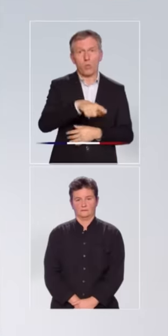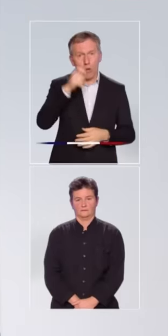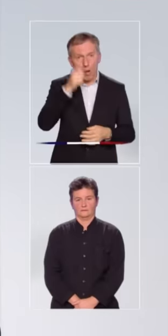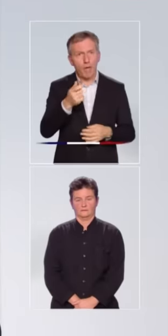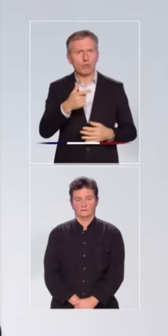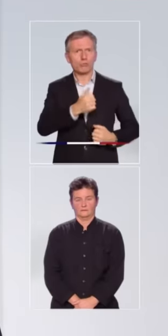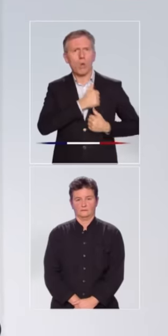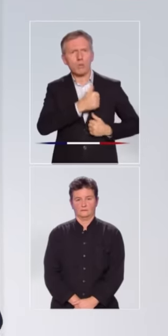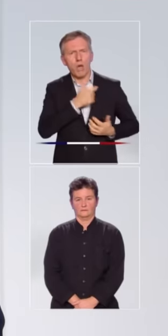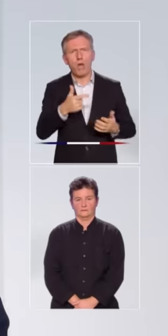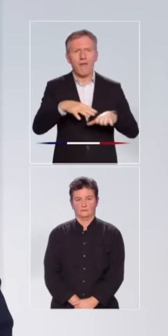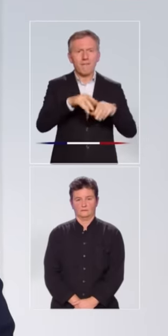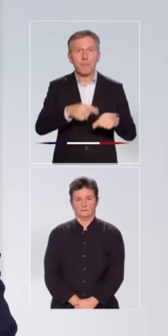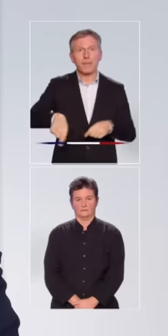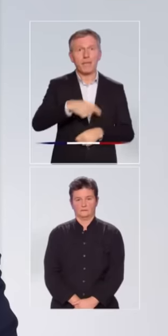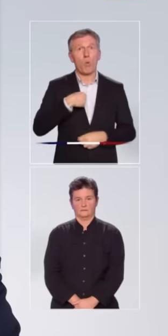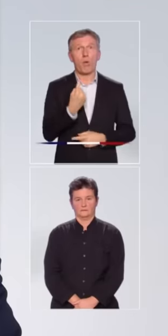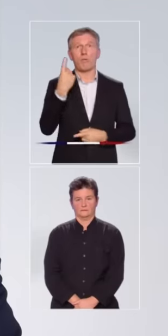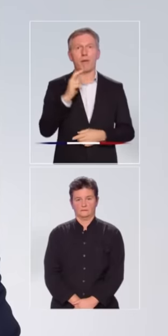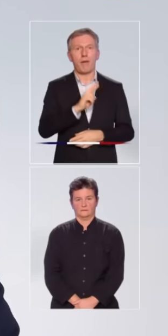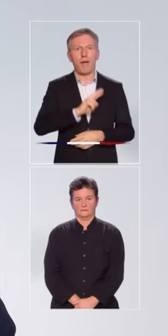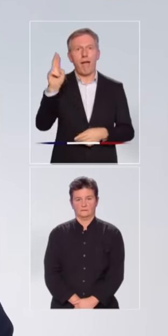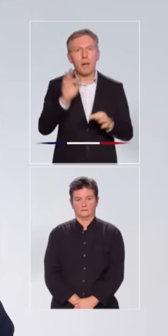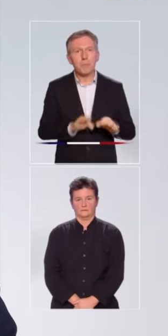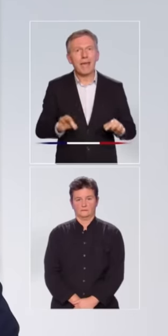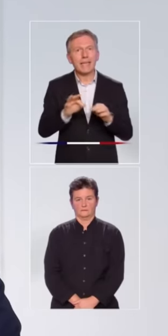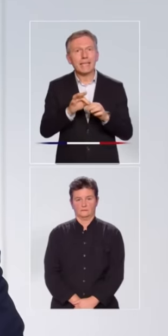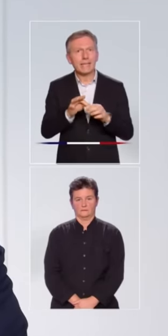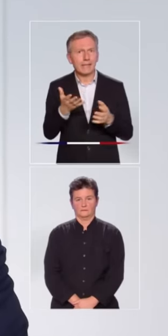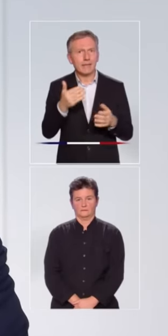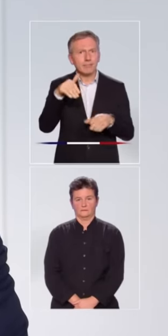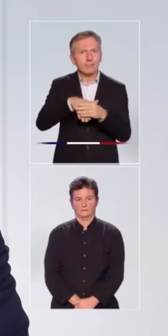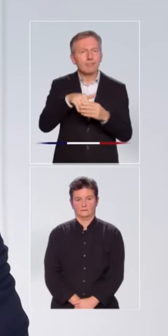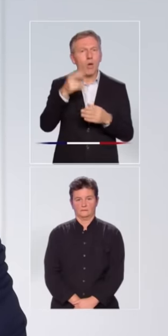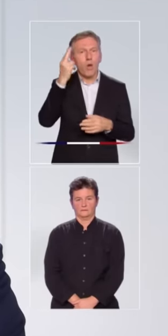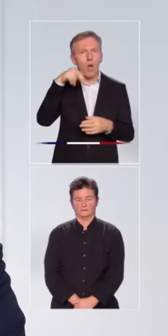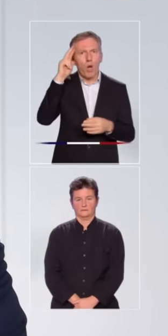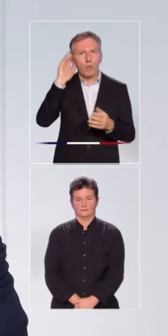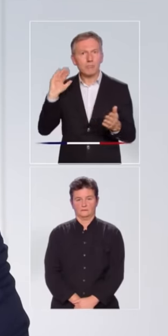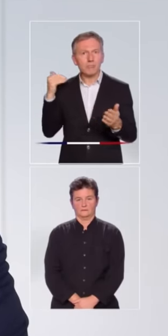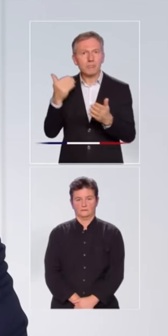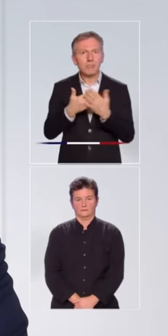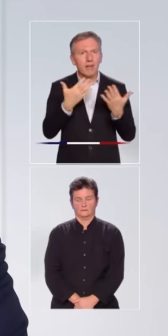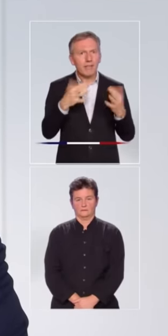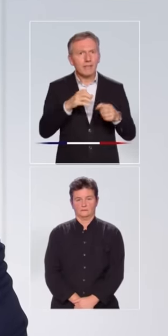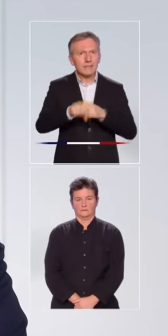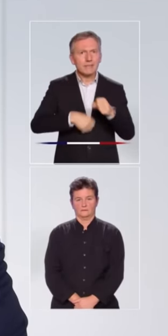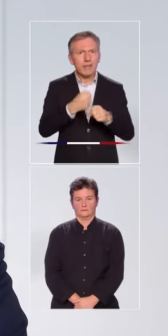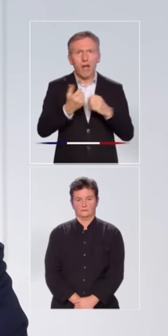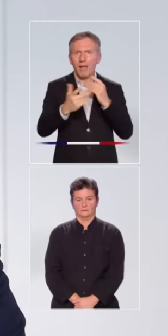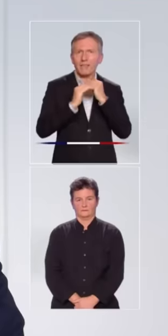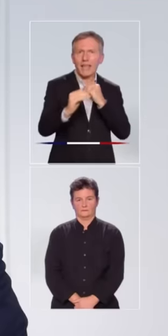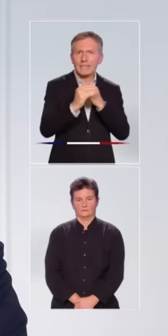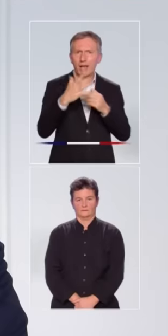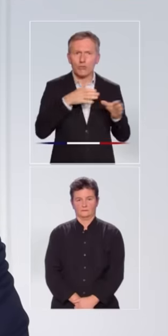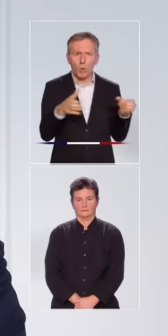familles. Nous sommes un des rares pays en Europe qui, pendant 10 ans, a eu des forces déployées au Sahel pour lutter